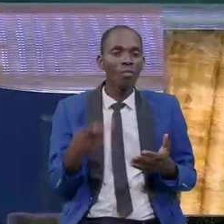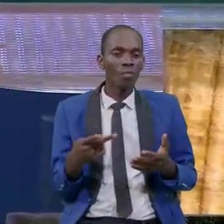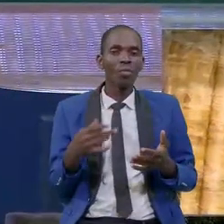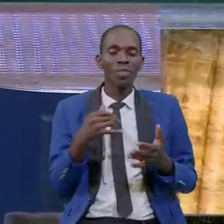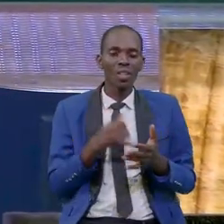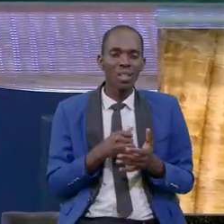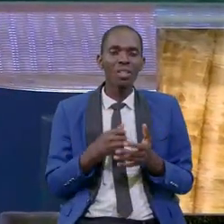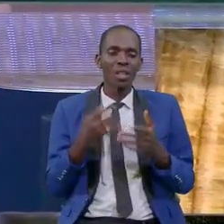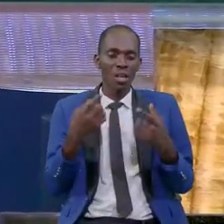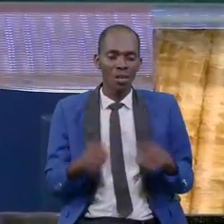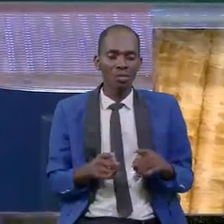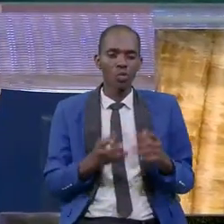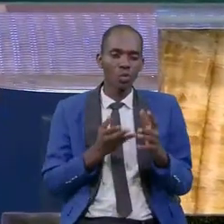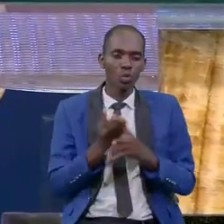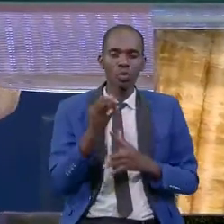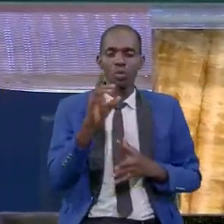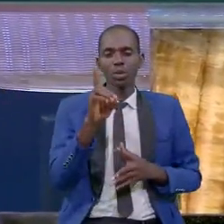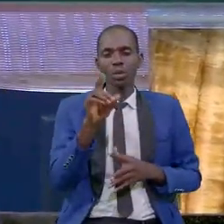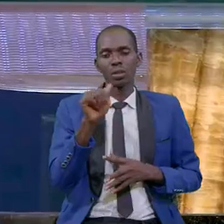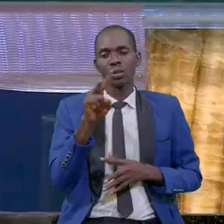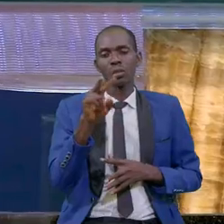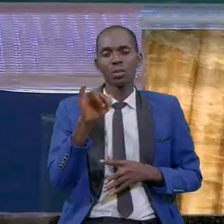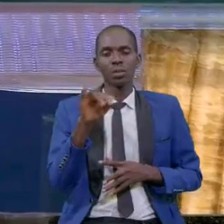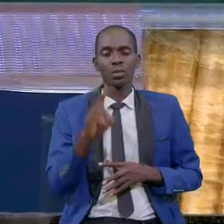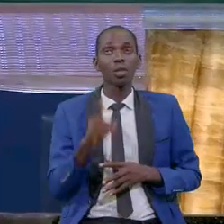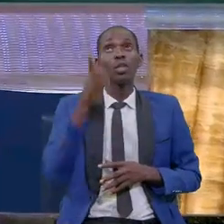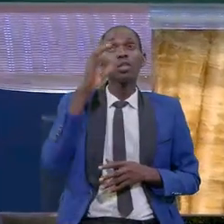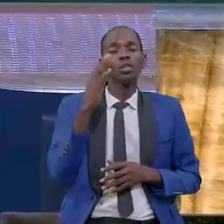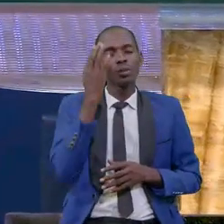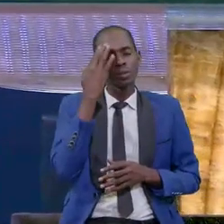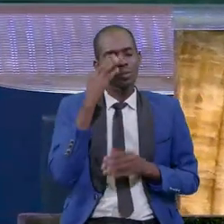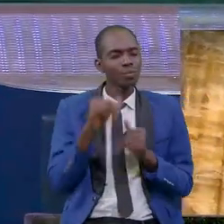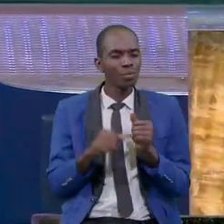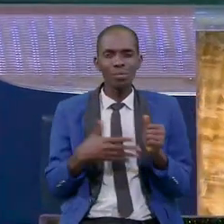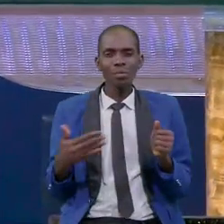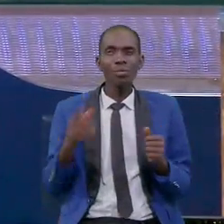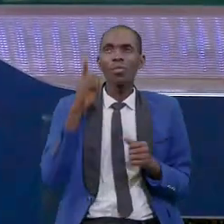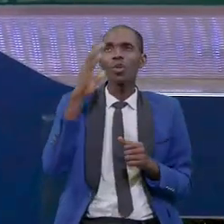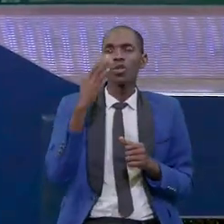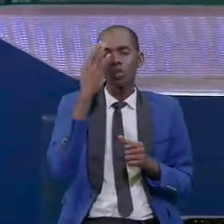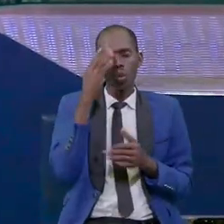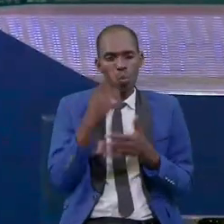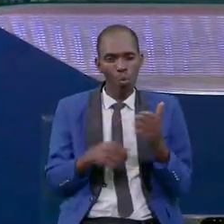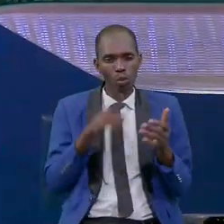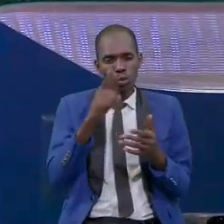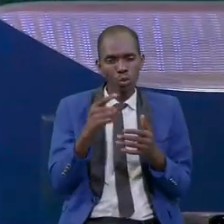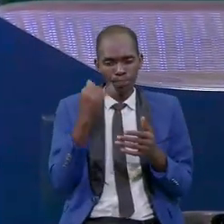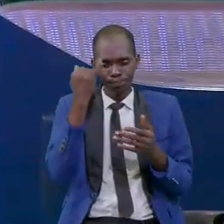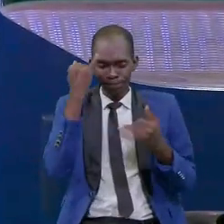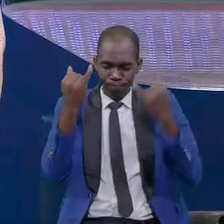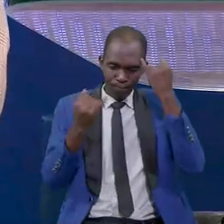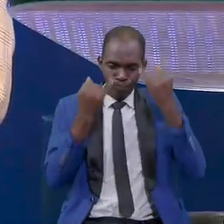Finalement, alors tout est remis entre les mains de David. Ouais, Dieu sait ce que vous